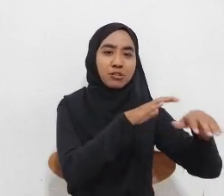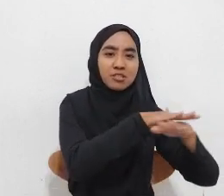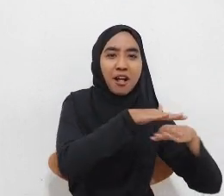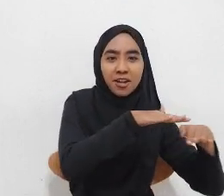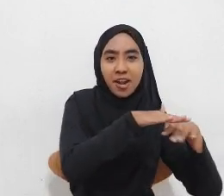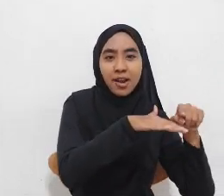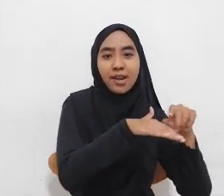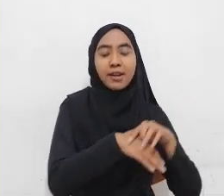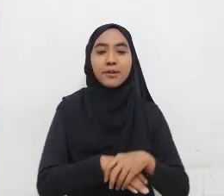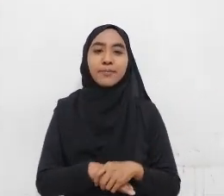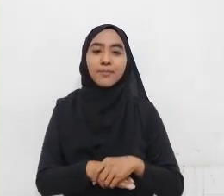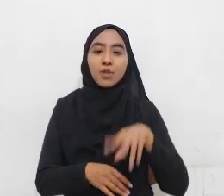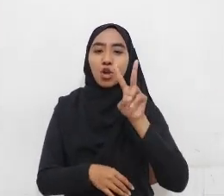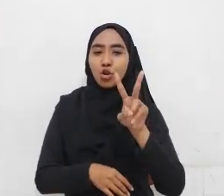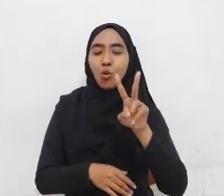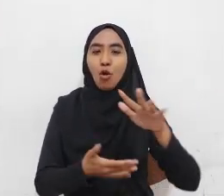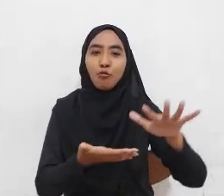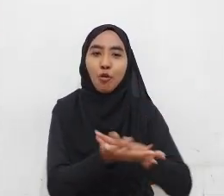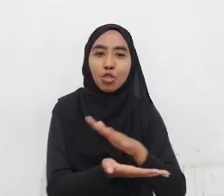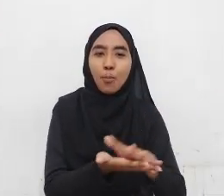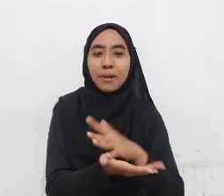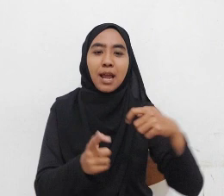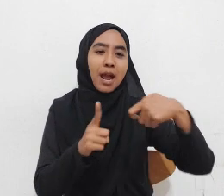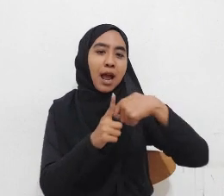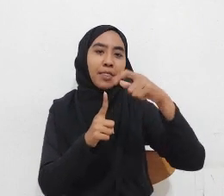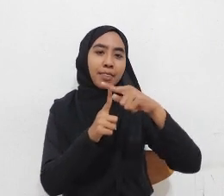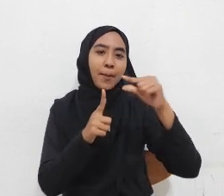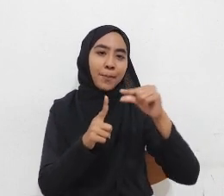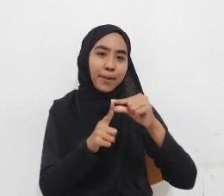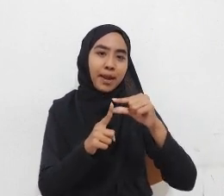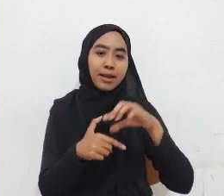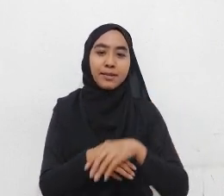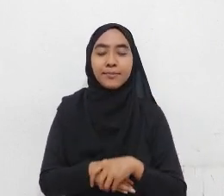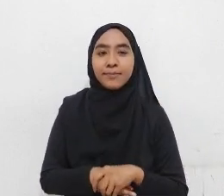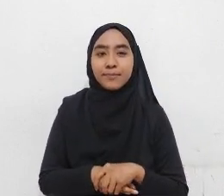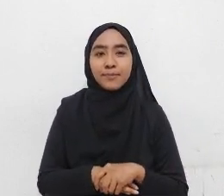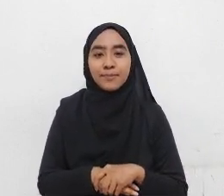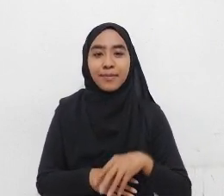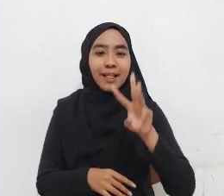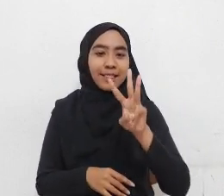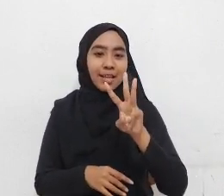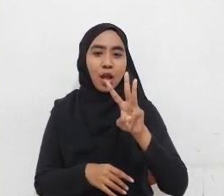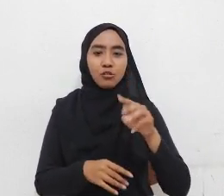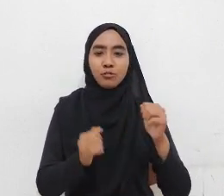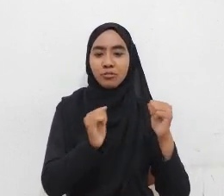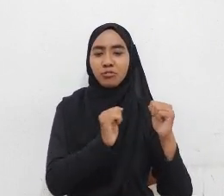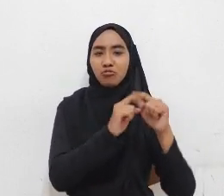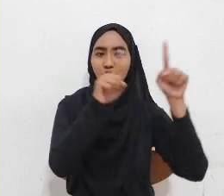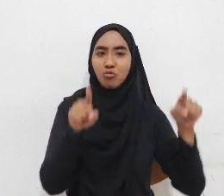sesuai dengan format standar. 2. Fotokopi KTP pemohon.